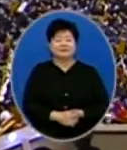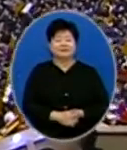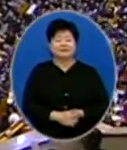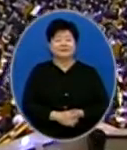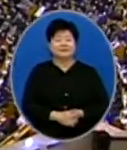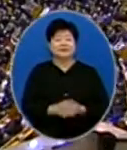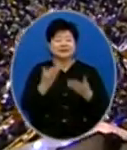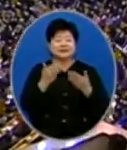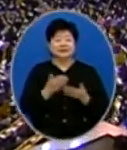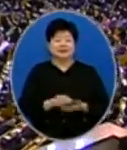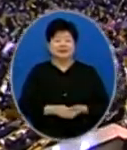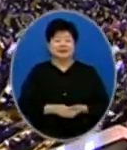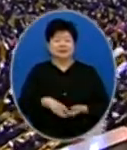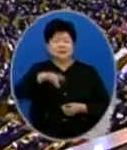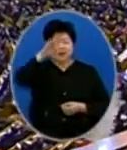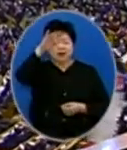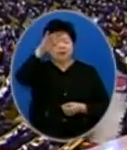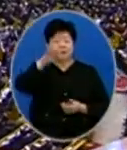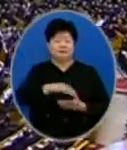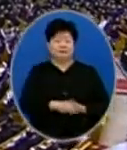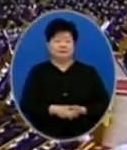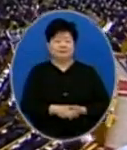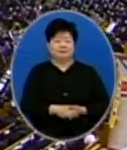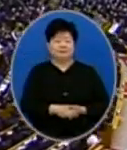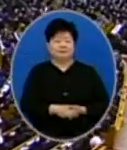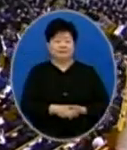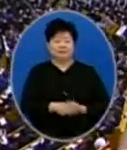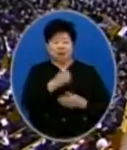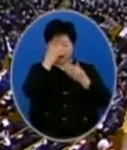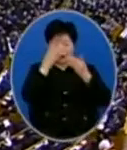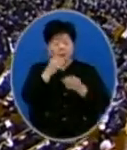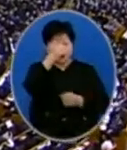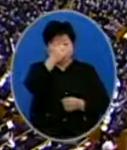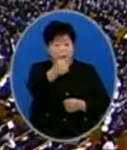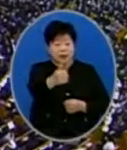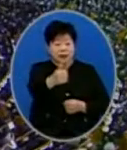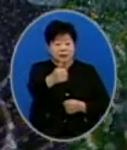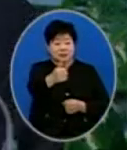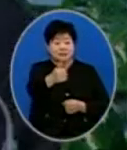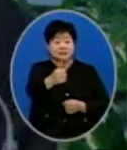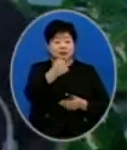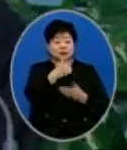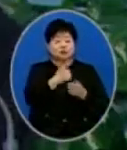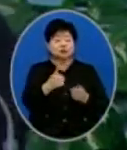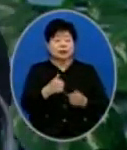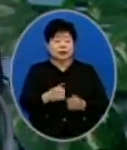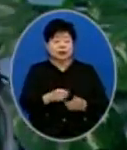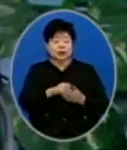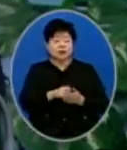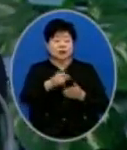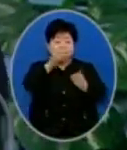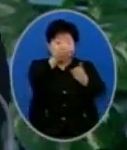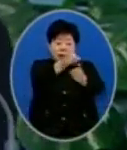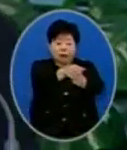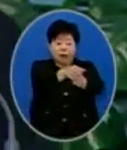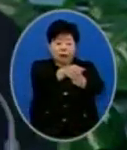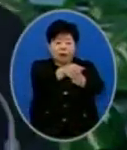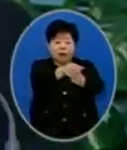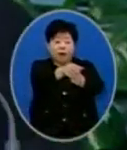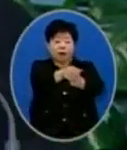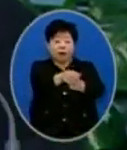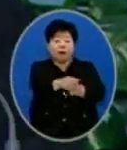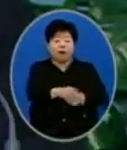이런 일은 역사 일은 없습니다 아니 교도소 수상이 교도소에 들어온 죄수한테 열쇠꾸러미를 다 맡겨